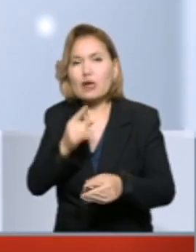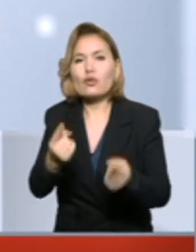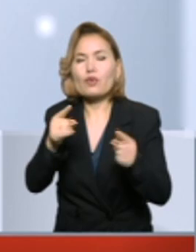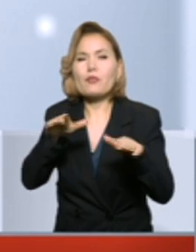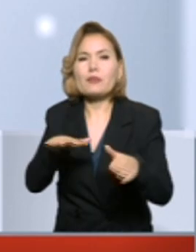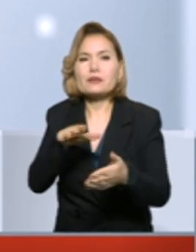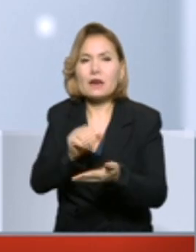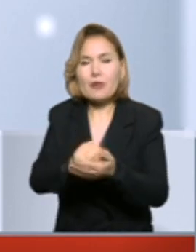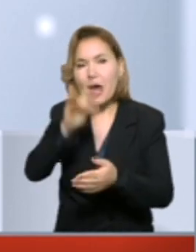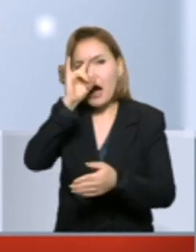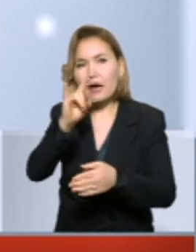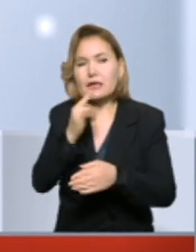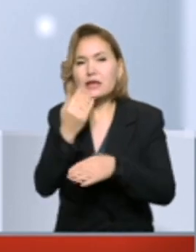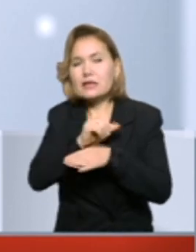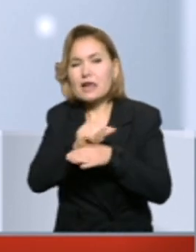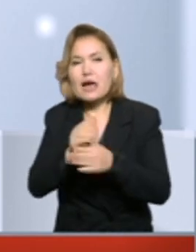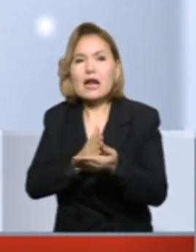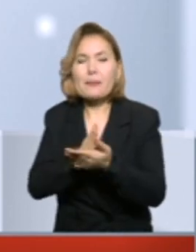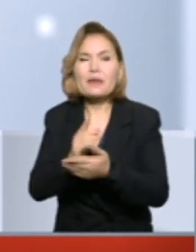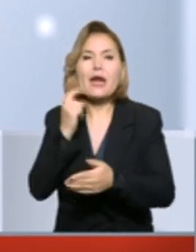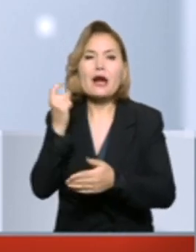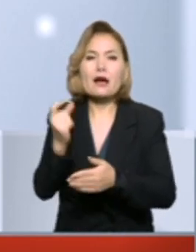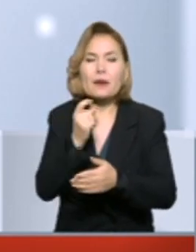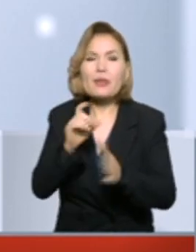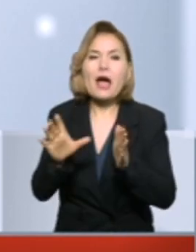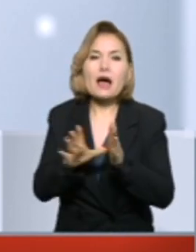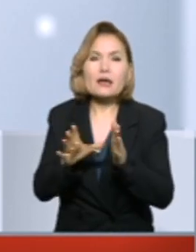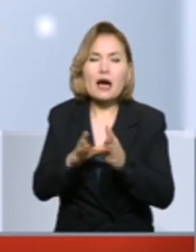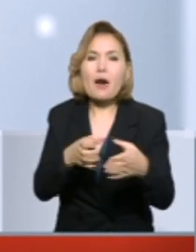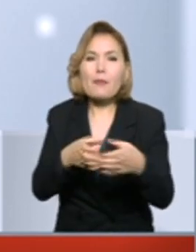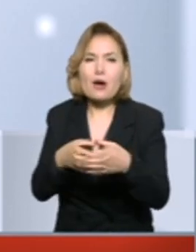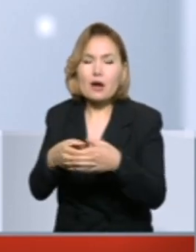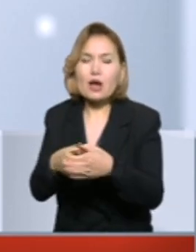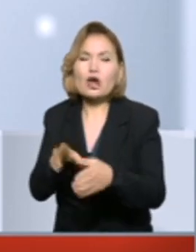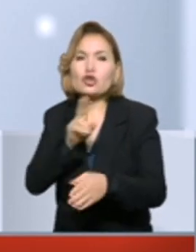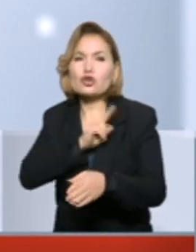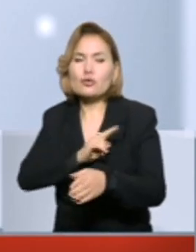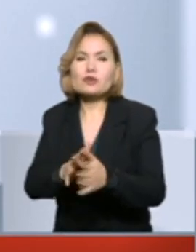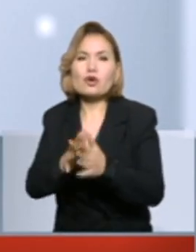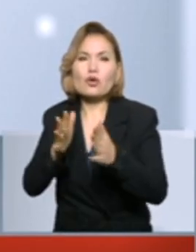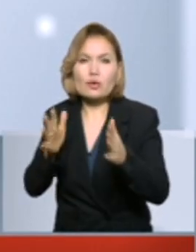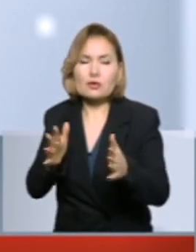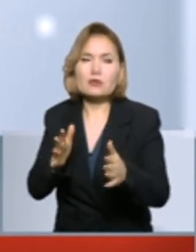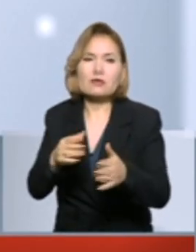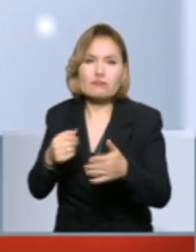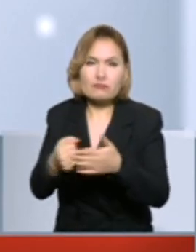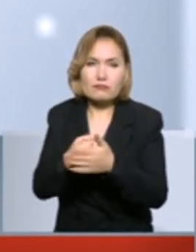Мақалада Қазақстанның сыртқы саясат, экономика және энергетика саласындағы жетістіктері жарияланды.